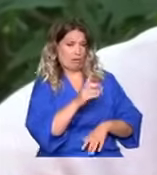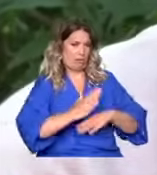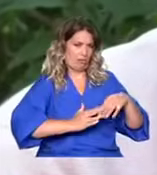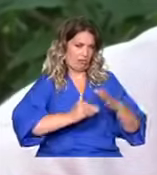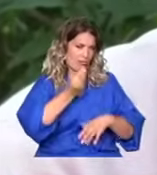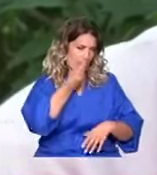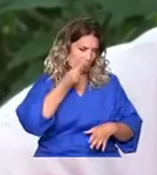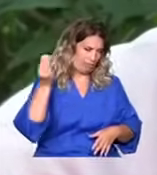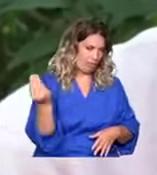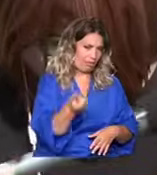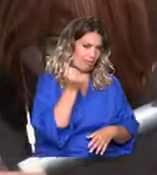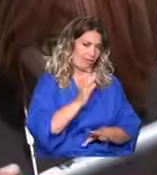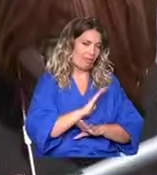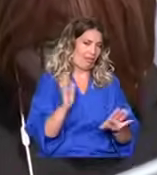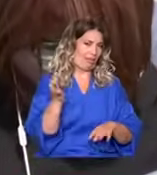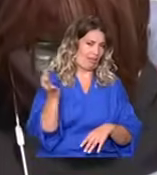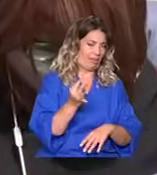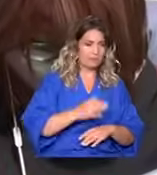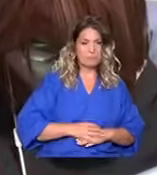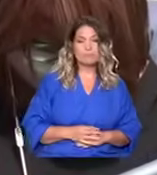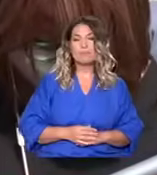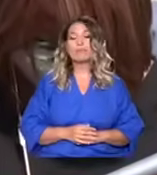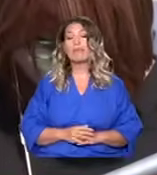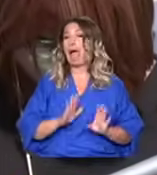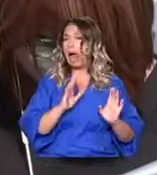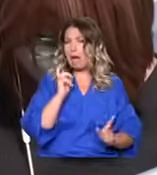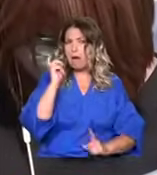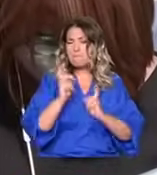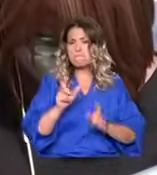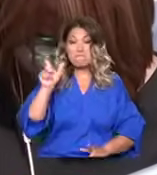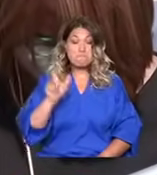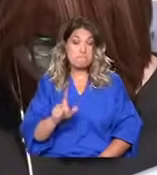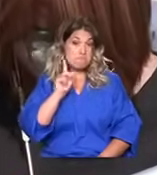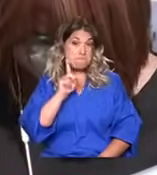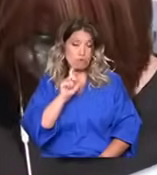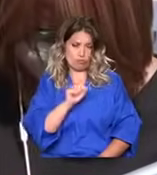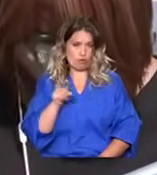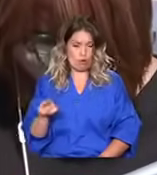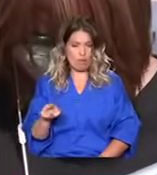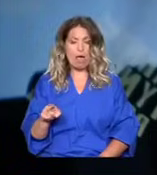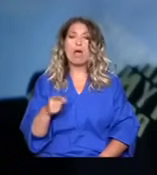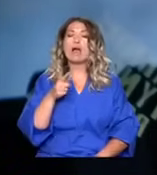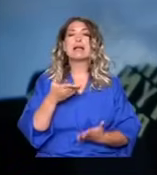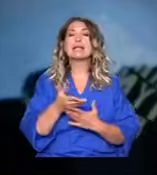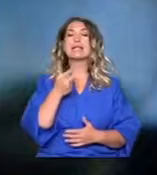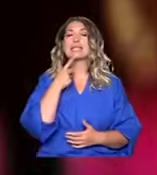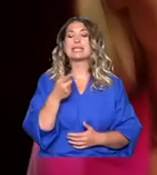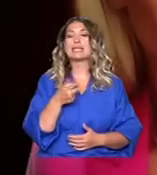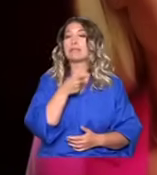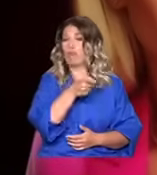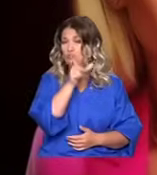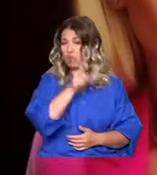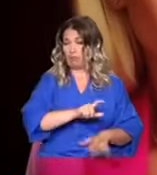όνομα του Θεού. Ενώ στην κατάθεσή της η Σοφία Πολυζωγοπούλου αποκάλυψε ένα άλλο χόμπι του γνωστού ποινικολόγου που ήταν τα